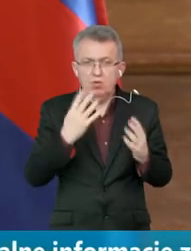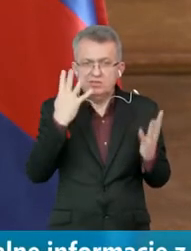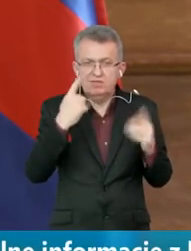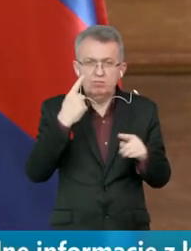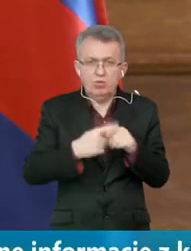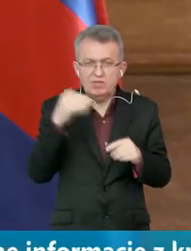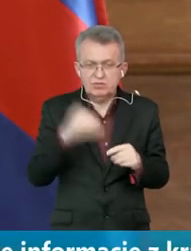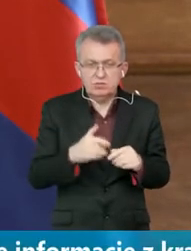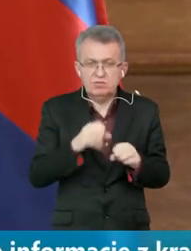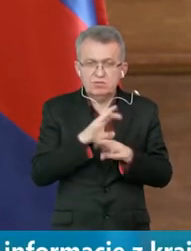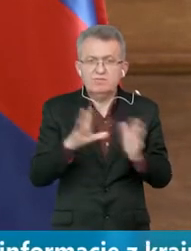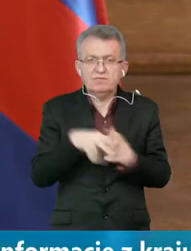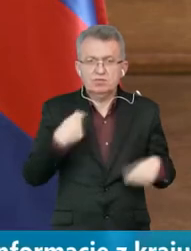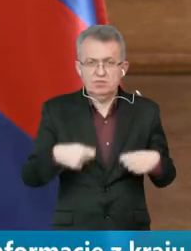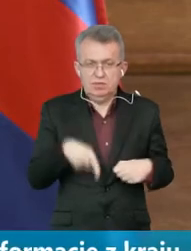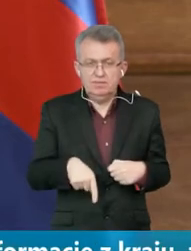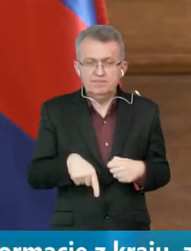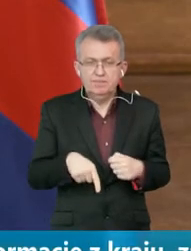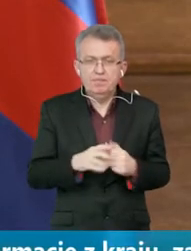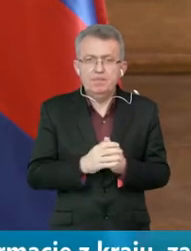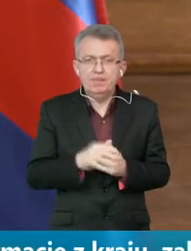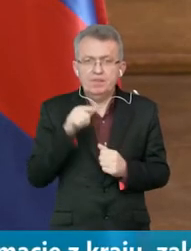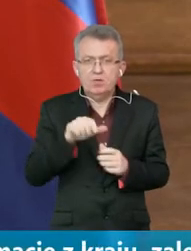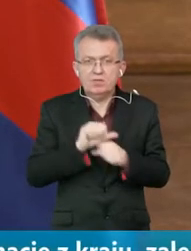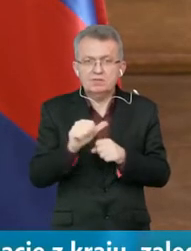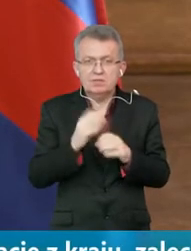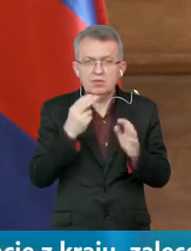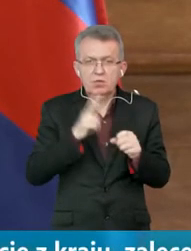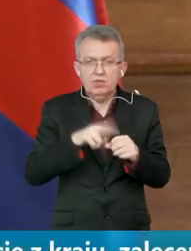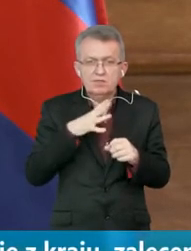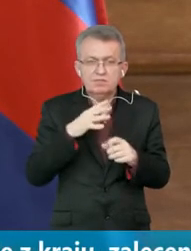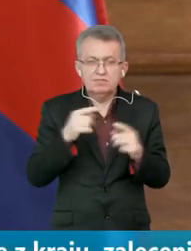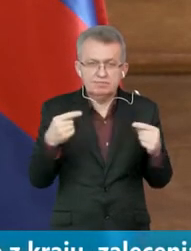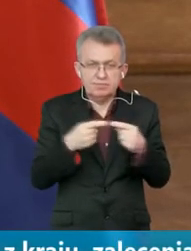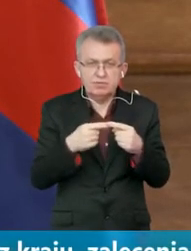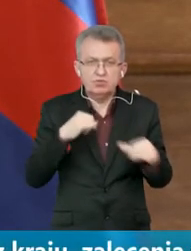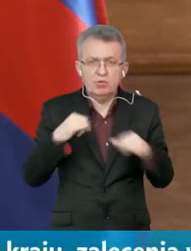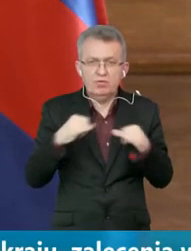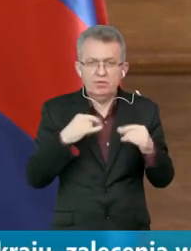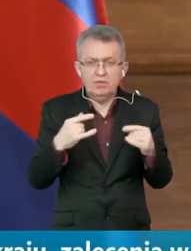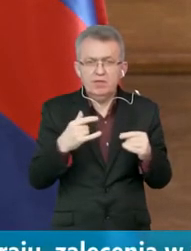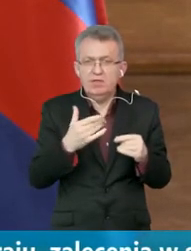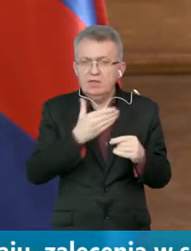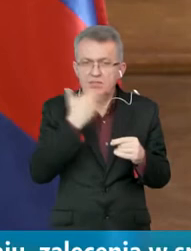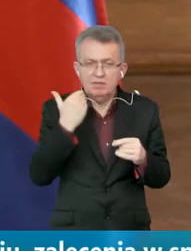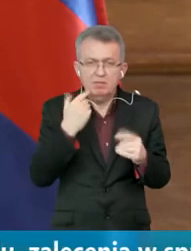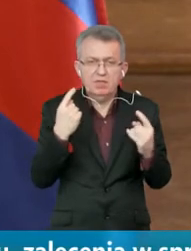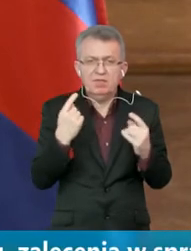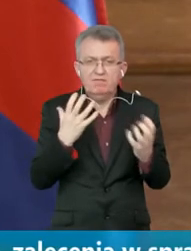tysiąca zakażonych w Szczecinie. To są dane, które podajemy ze stronami rządowymi. Niestety nie mamy